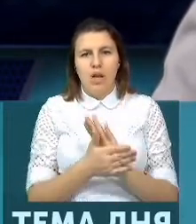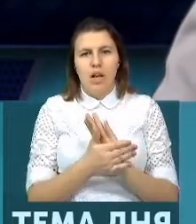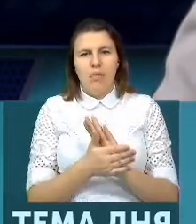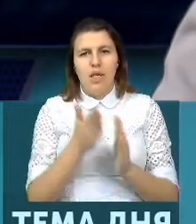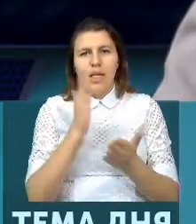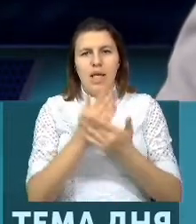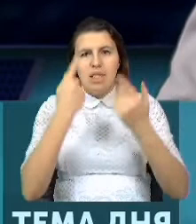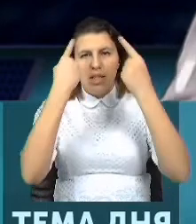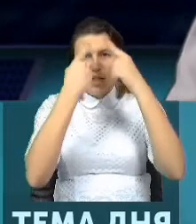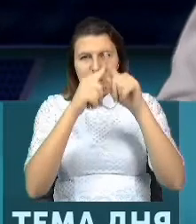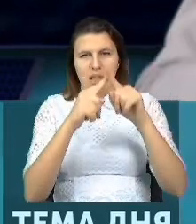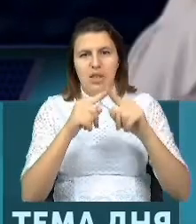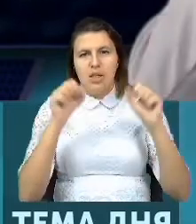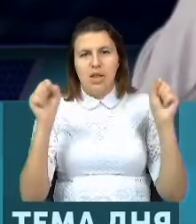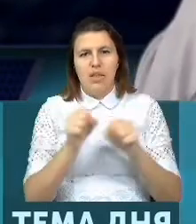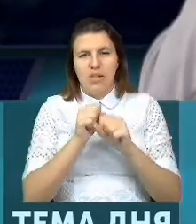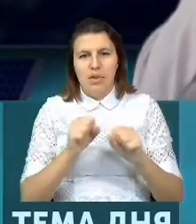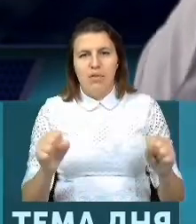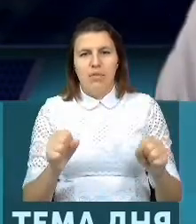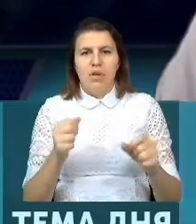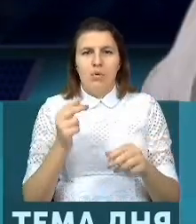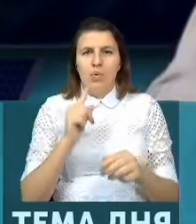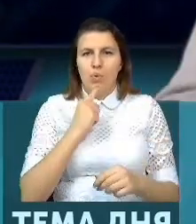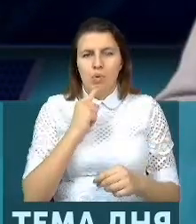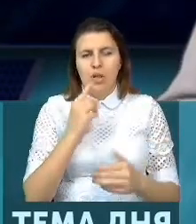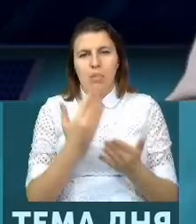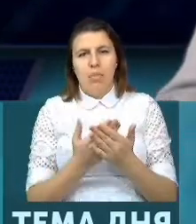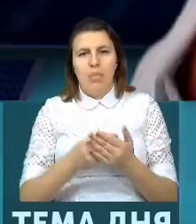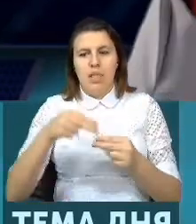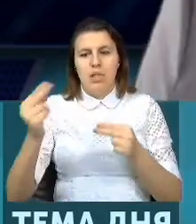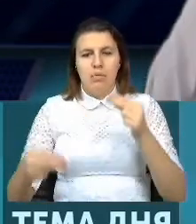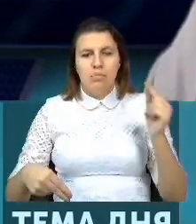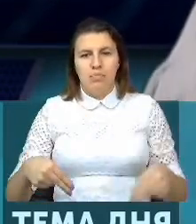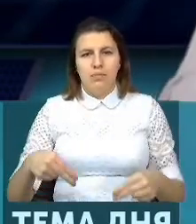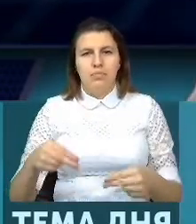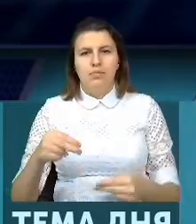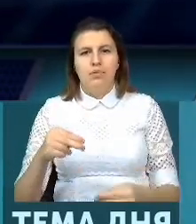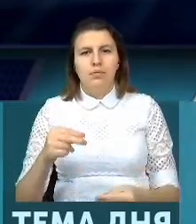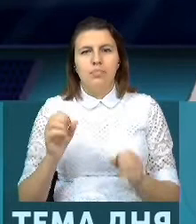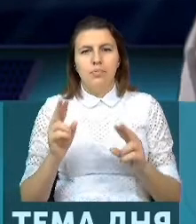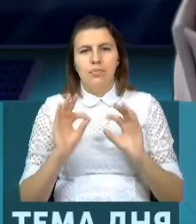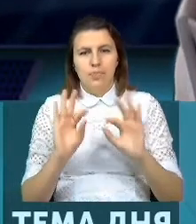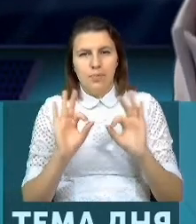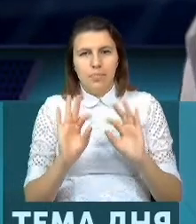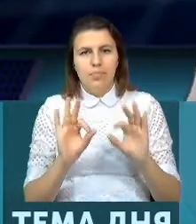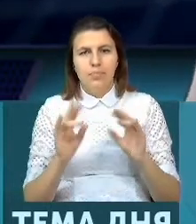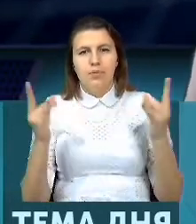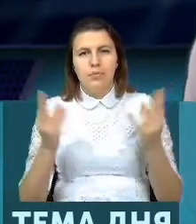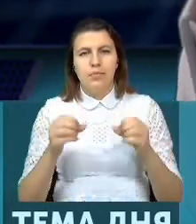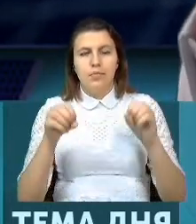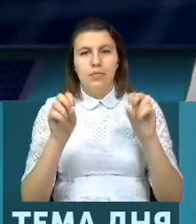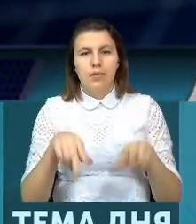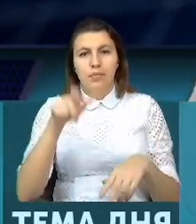технические, допустим, невозможности. Например, чтобы заключить договор с Лео, как мне объяснили, нужно специальный человек, который